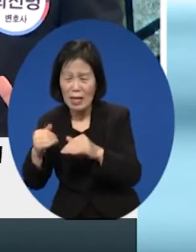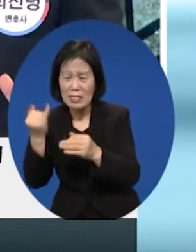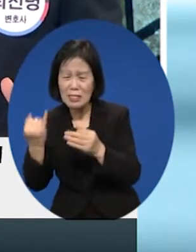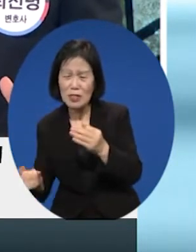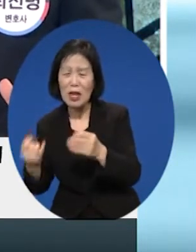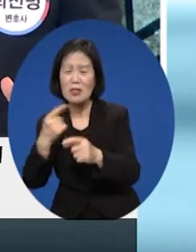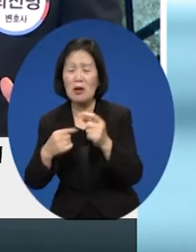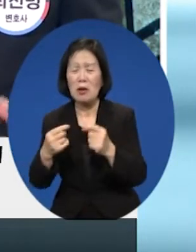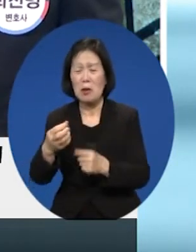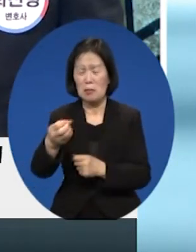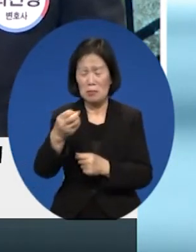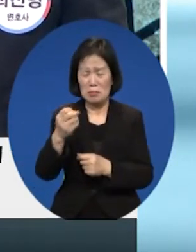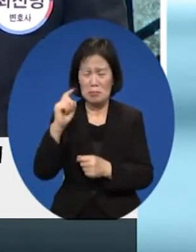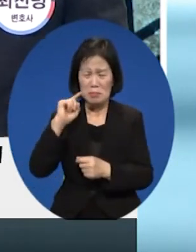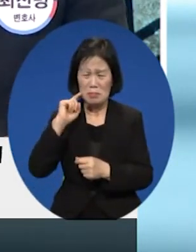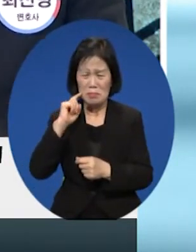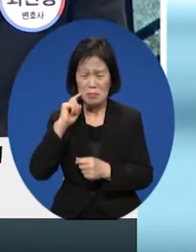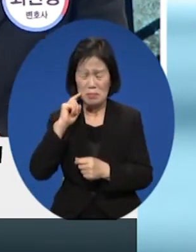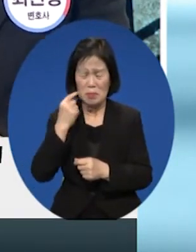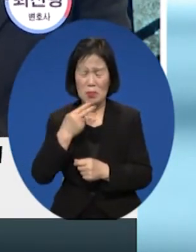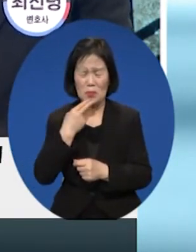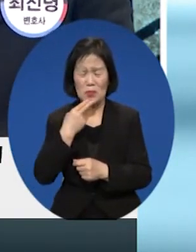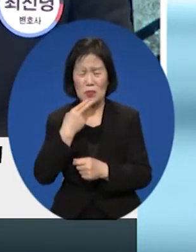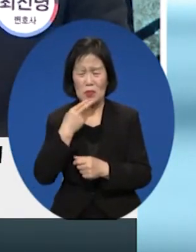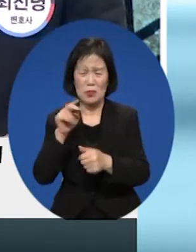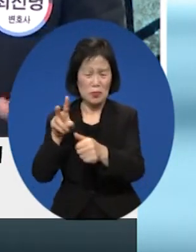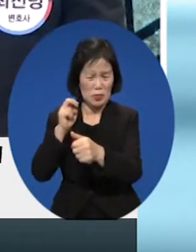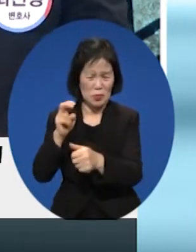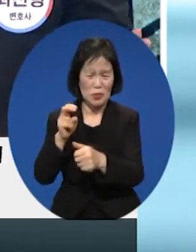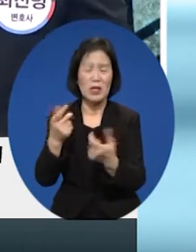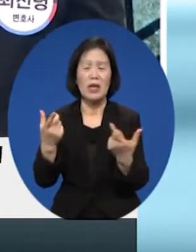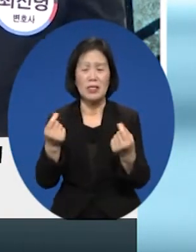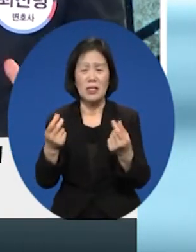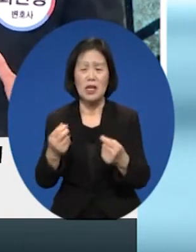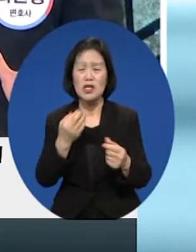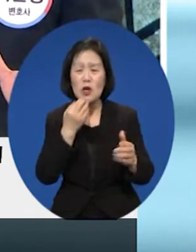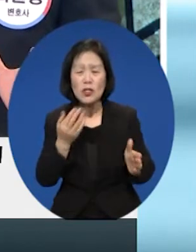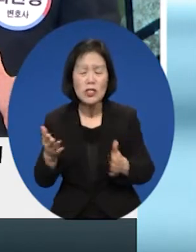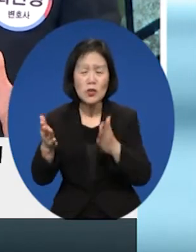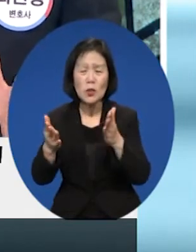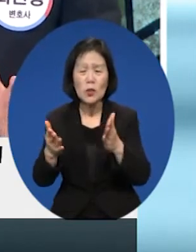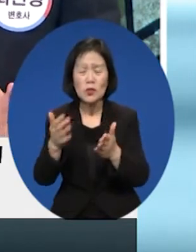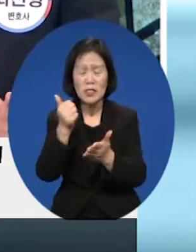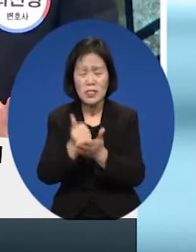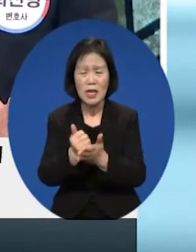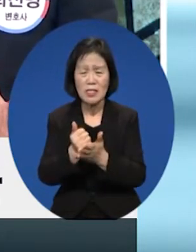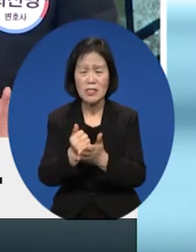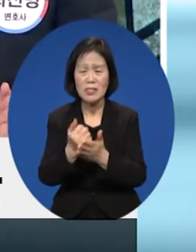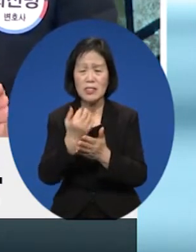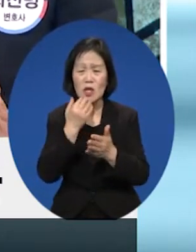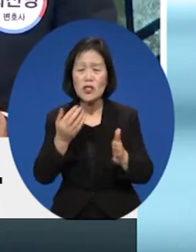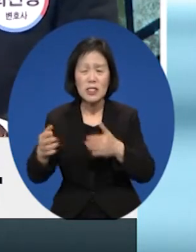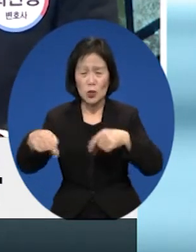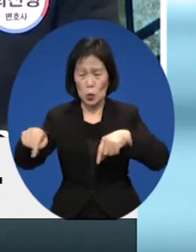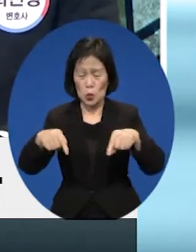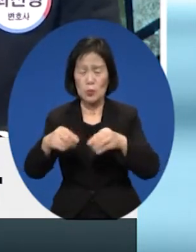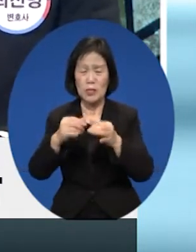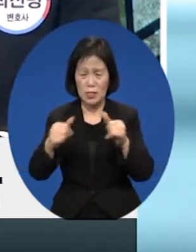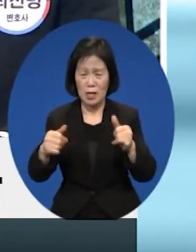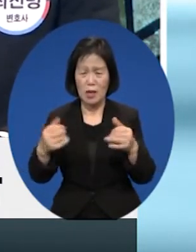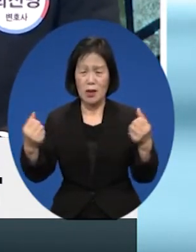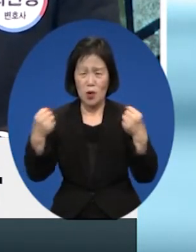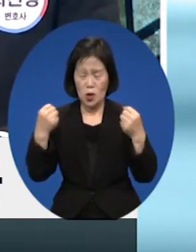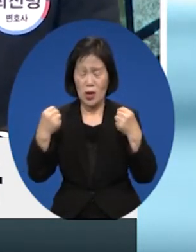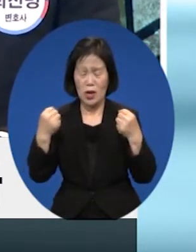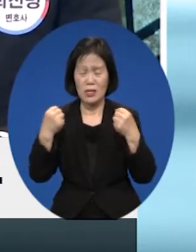생각을 가질 수밖에 없을 것 같은데 그럼에도 불구하고 어쨌든 이 지사 같은 경우에는 이 도정을 해서 어떻게 보면 국민의 도민들의 건강을